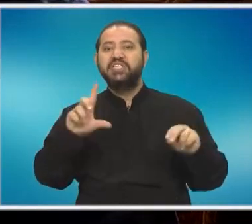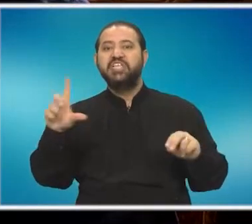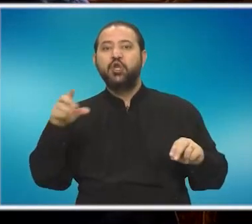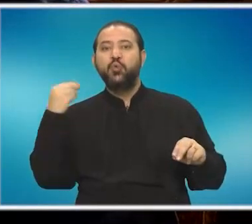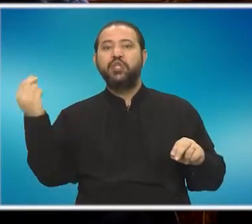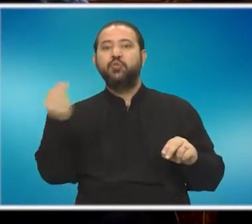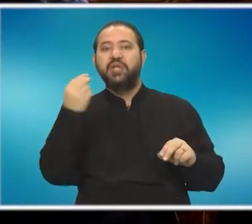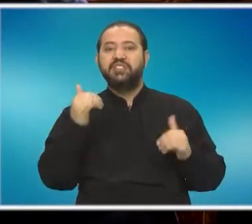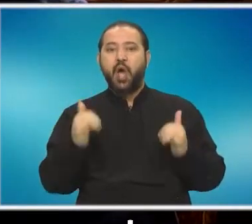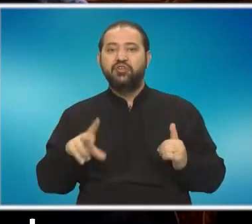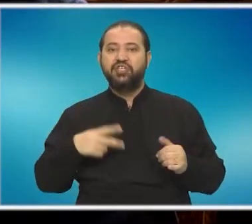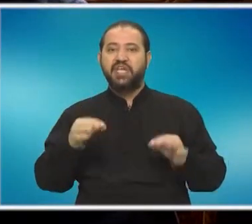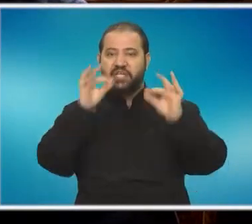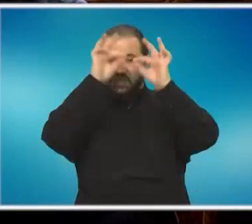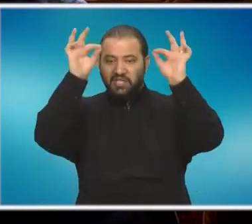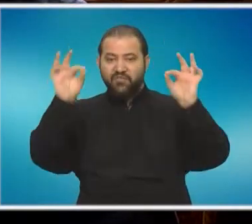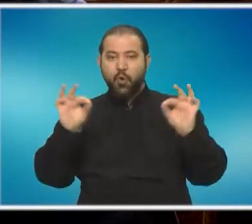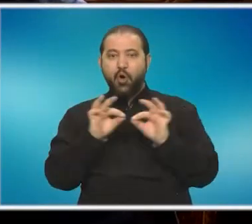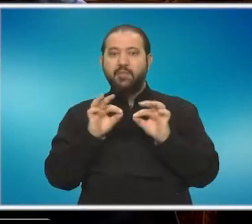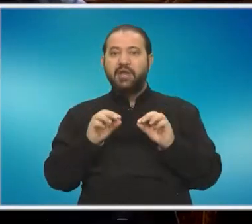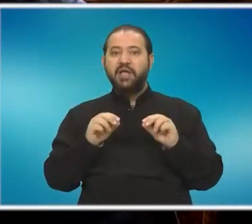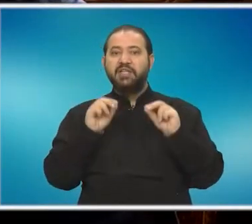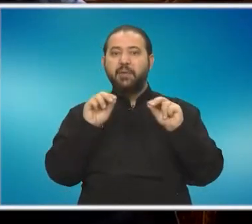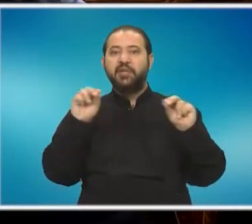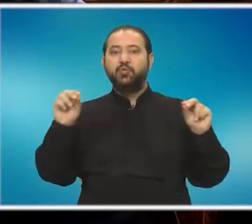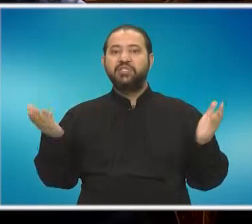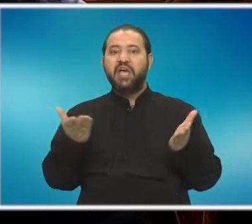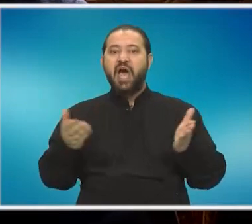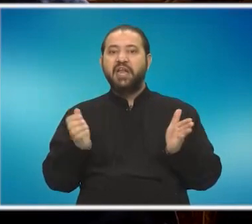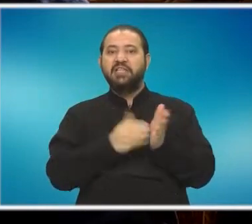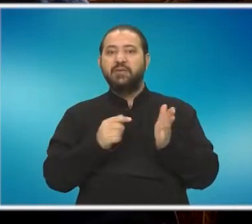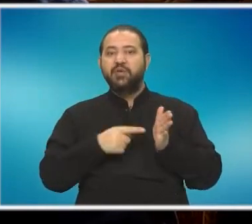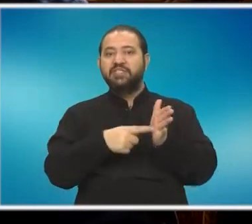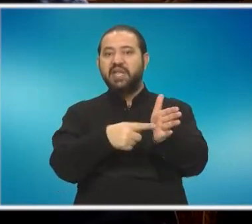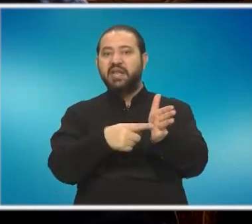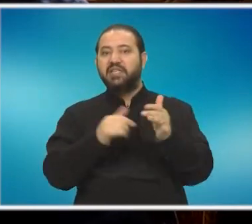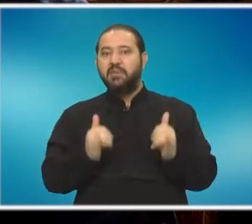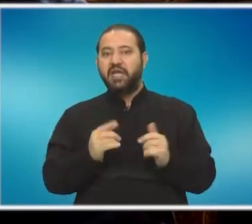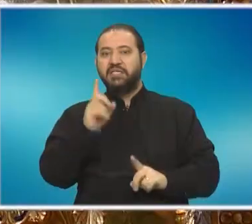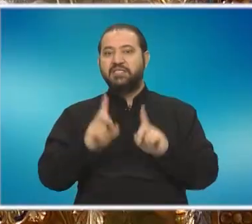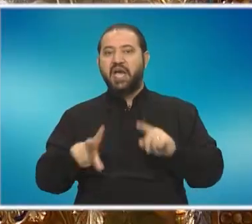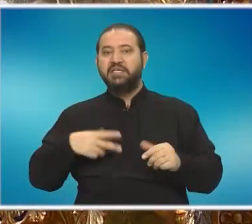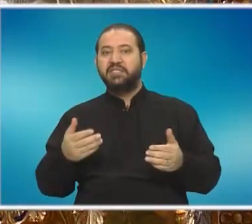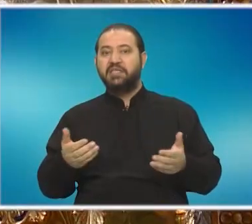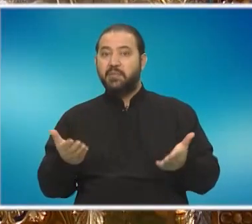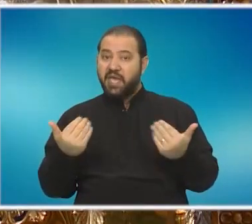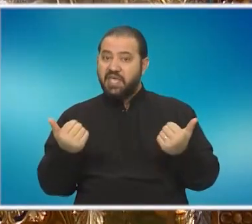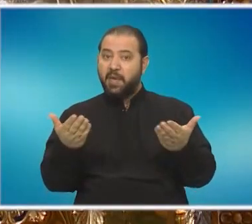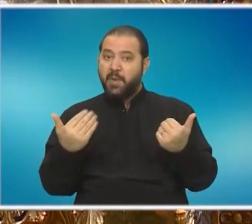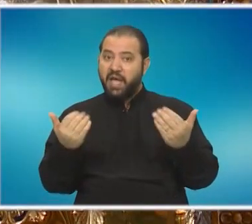Vedeți, acestea sunt formele de mărturisire pe care noi trebuie să le dăm astăzi. Și dacă suntem chemați să le